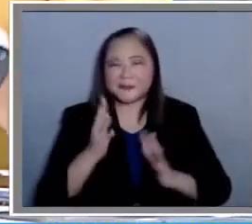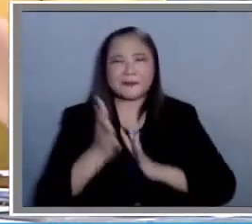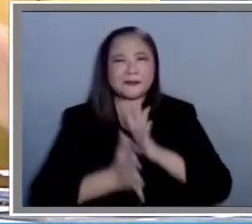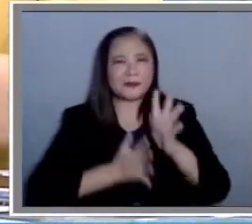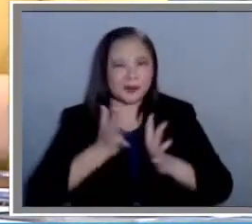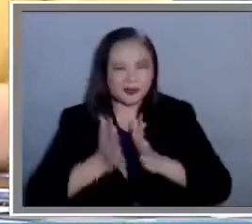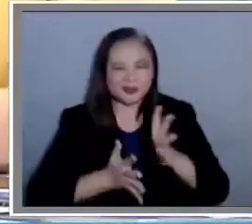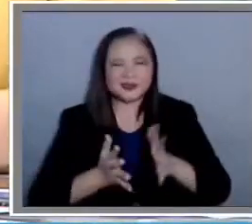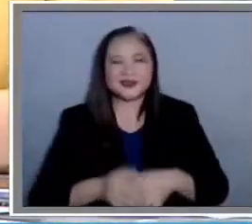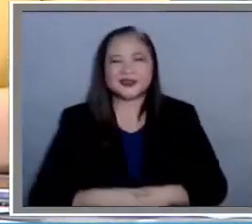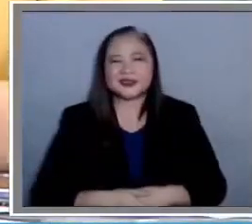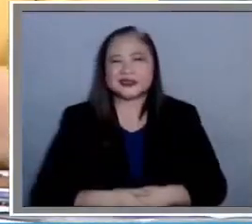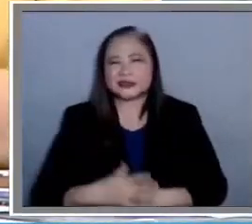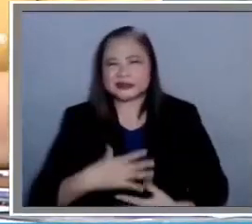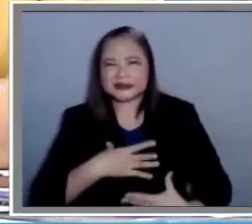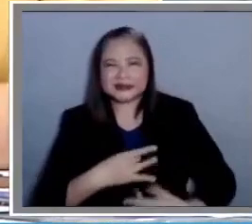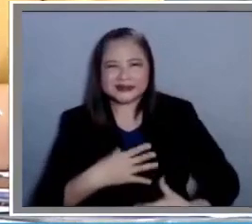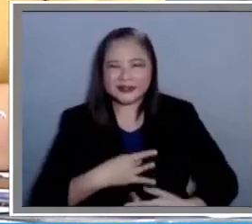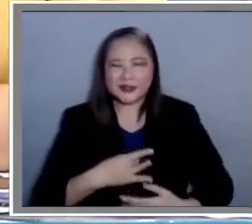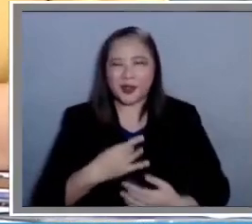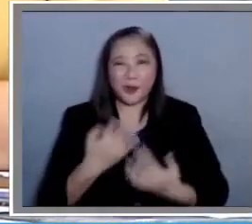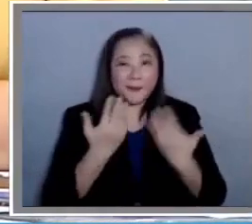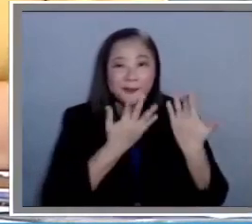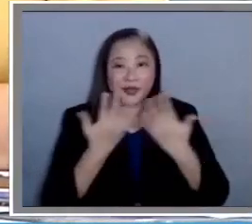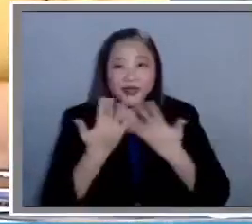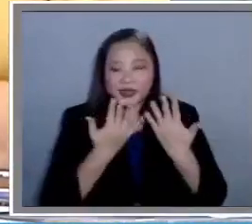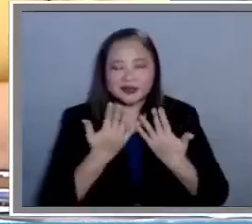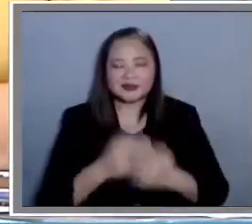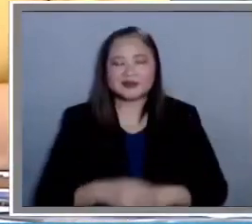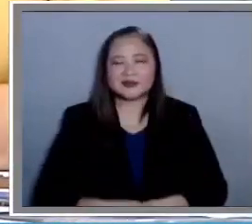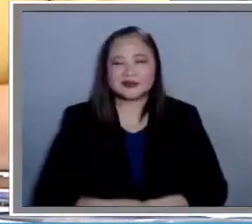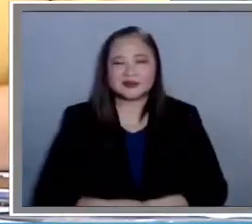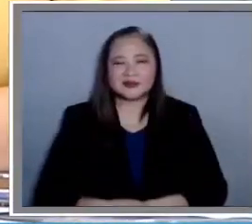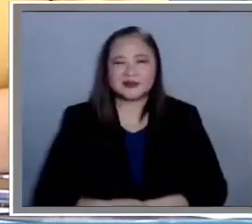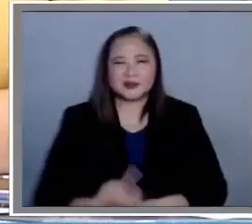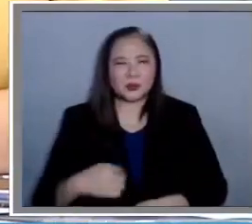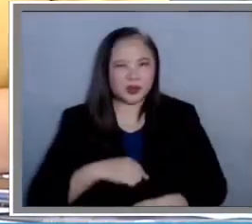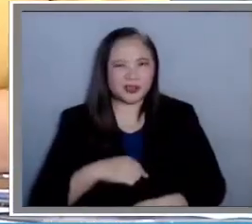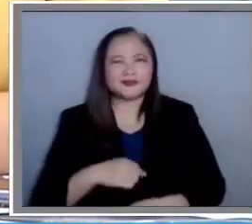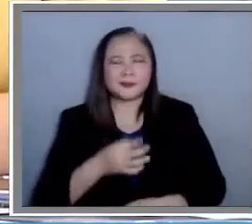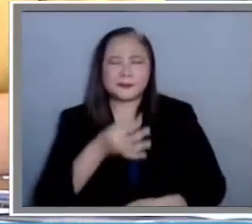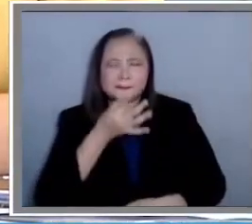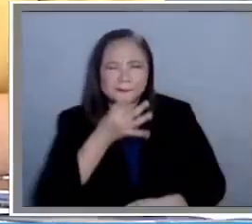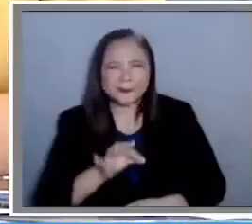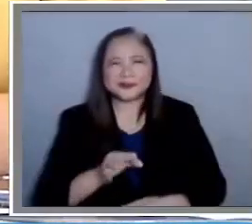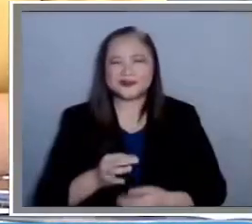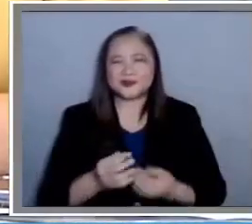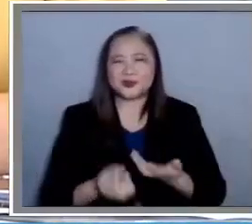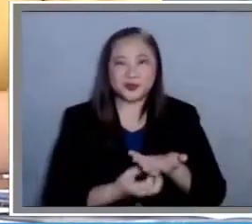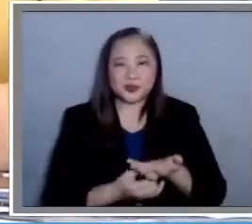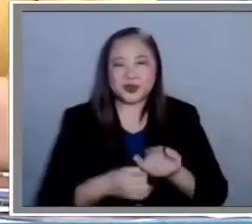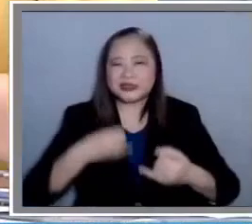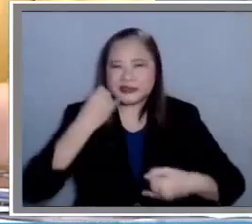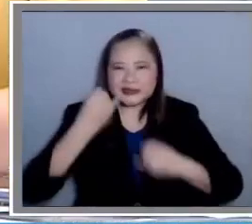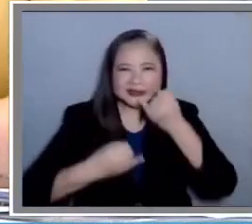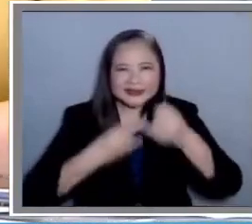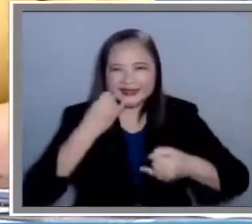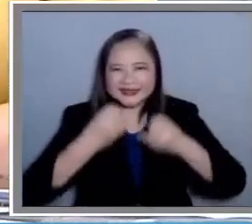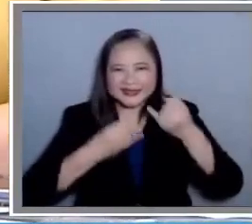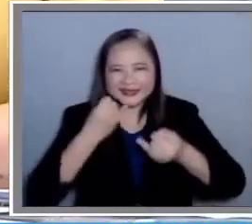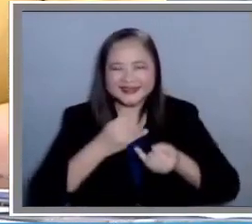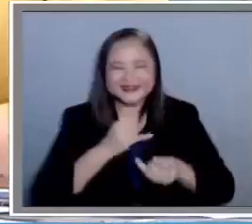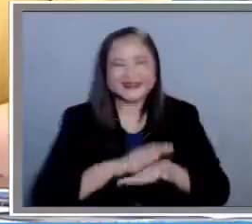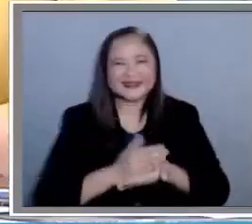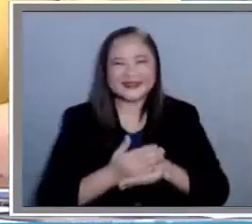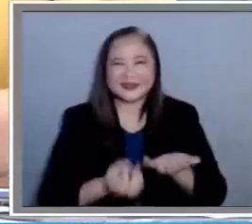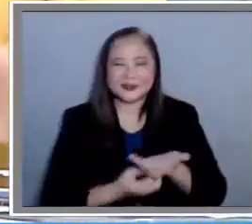hilig, o kaya kahit mga birthday. Ang hilig nating mga Pinoy na maghanda ng mga noodle dish. Yes. Spaghetti